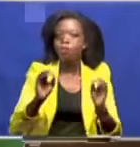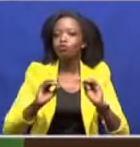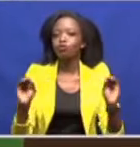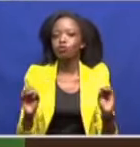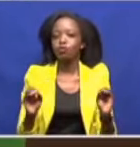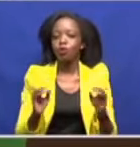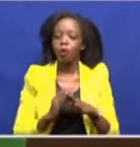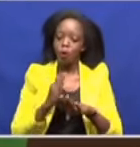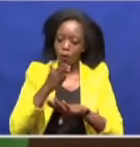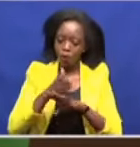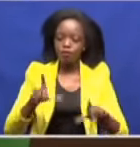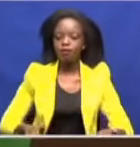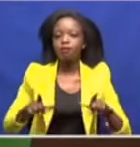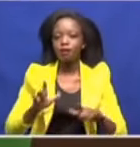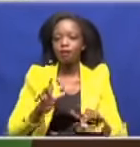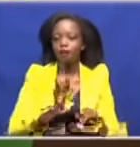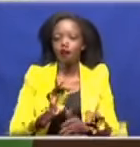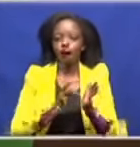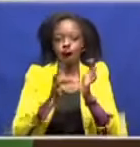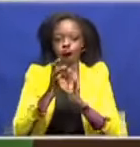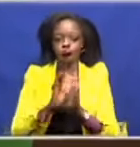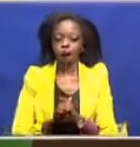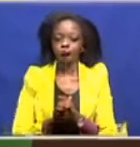juu yake. Yesu